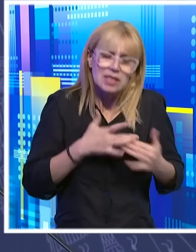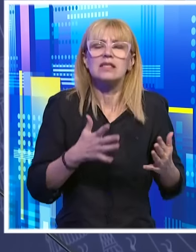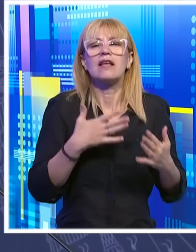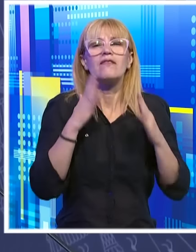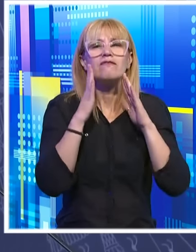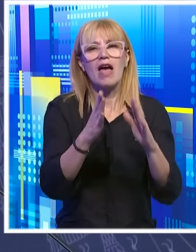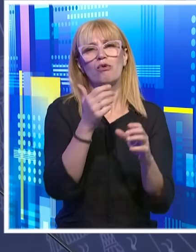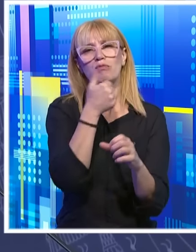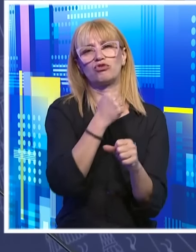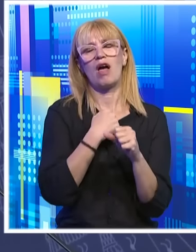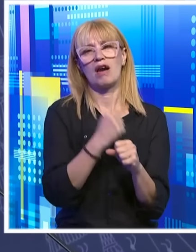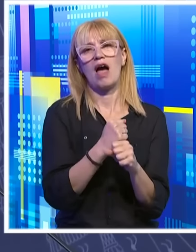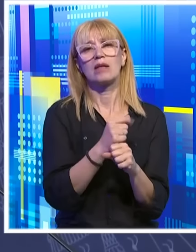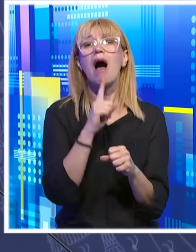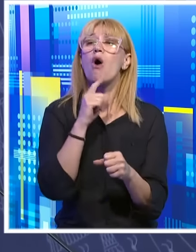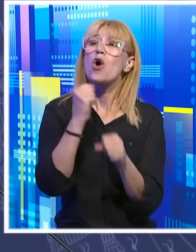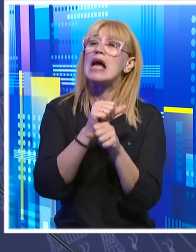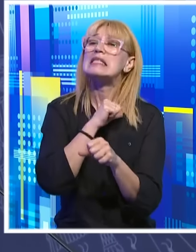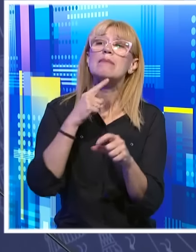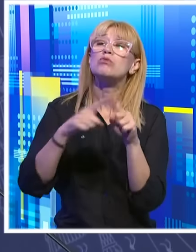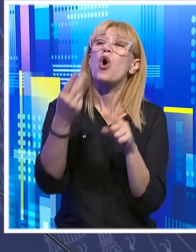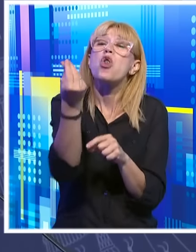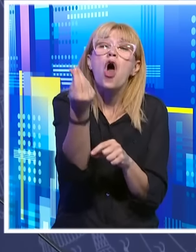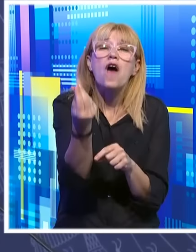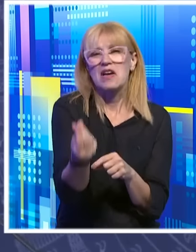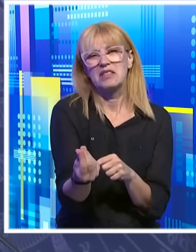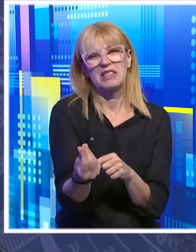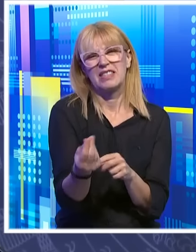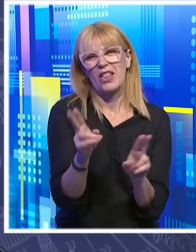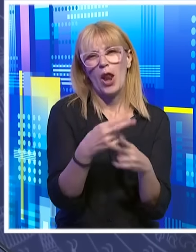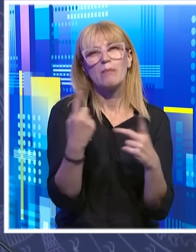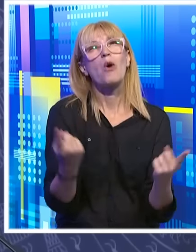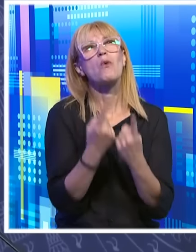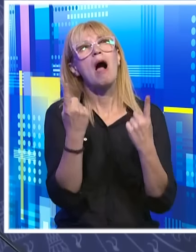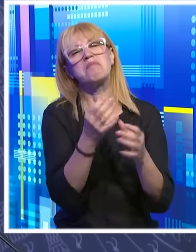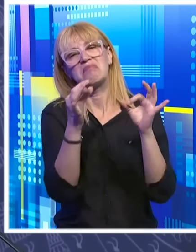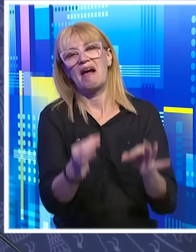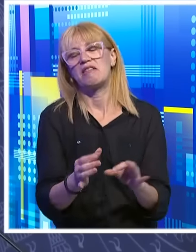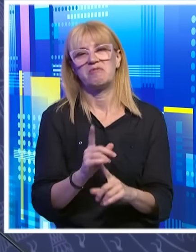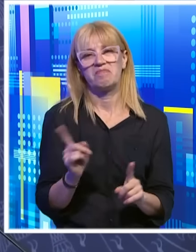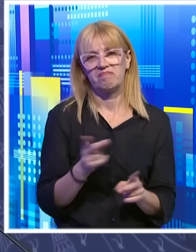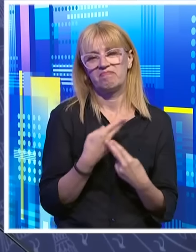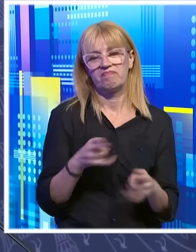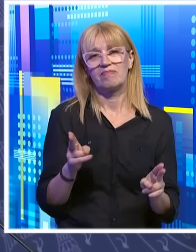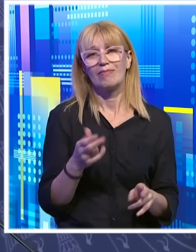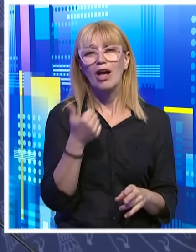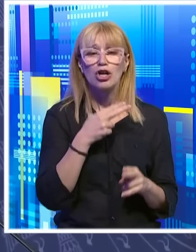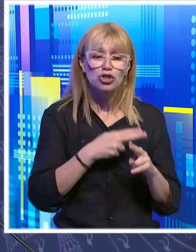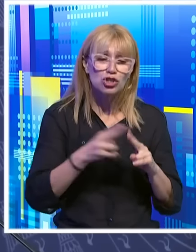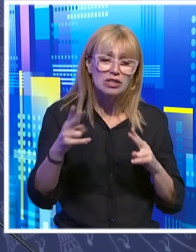to rade samo zbog para, oni nikada ne mogu da vode kampanju kakva je potrebna. A ja ovo što govorim, svim srcem